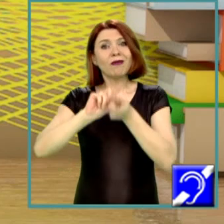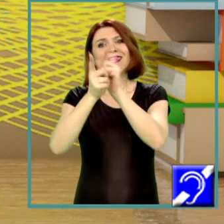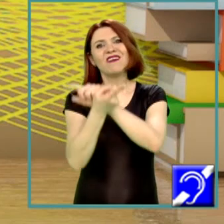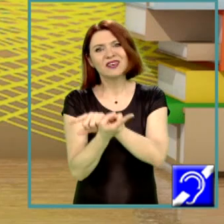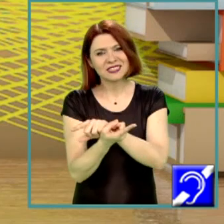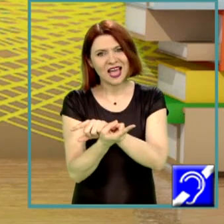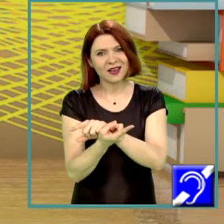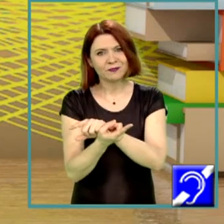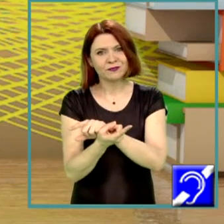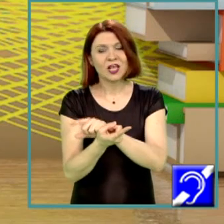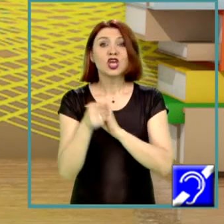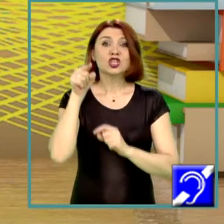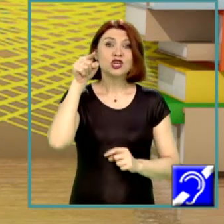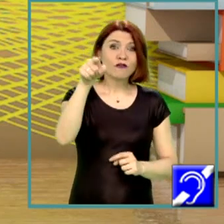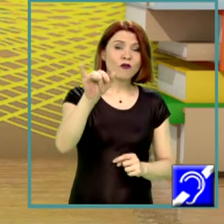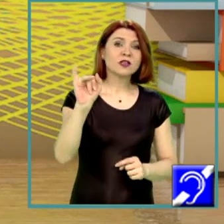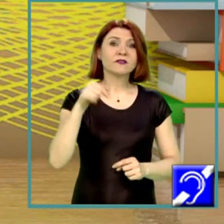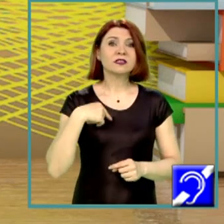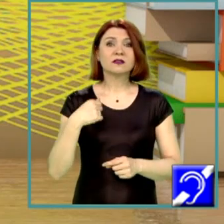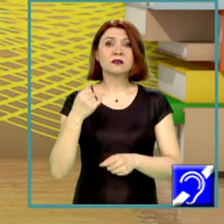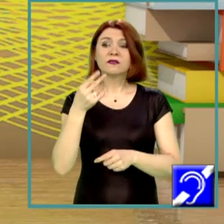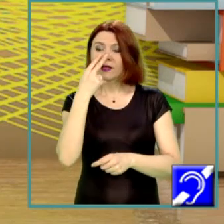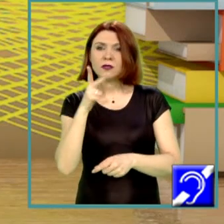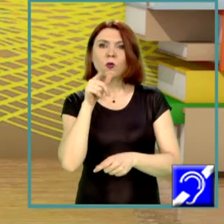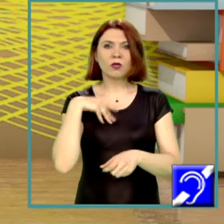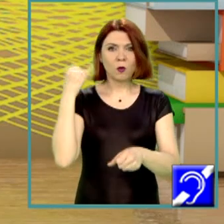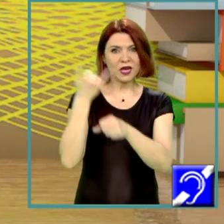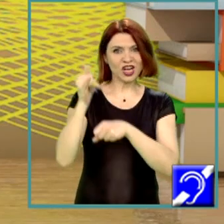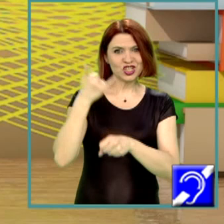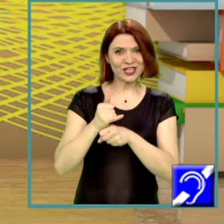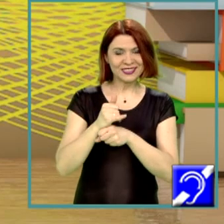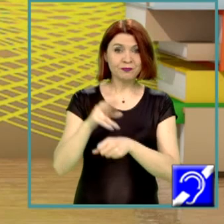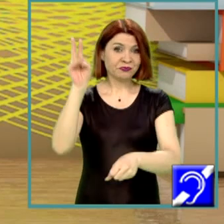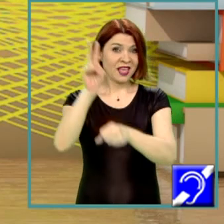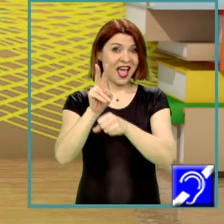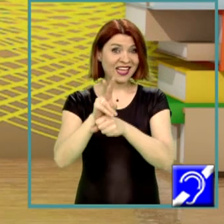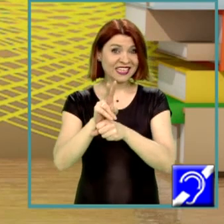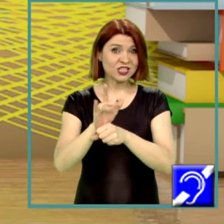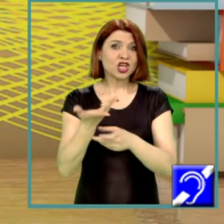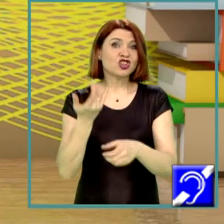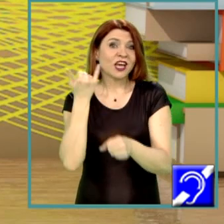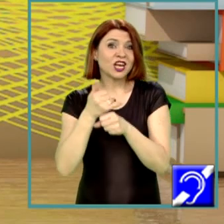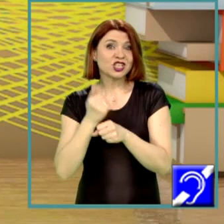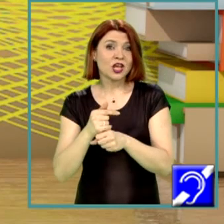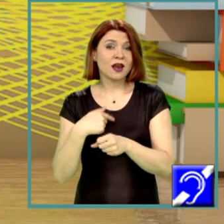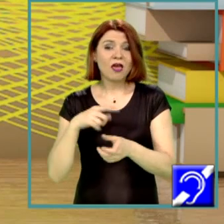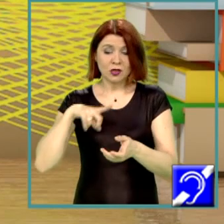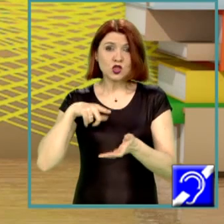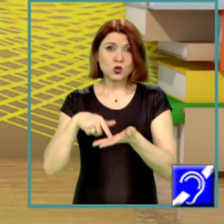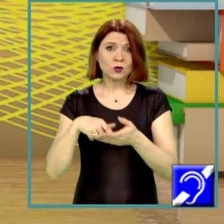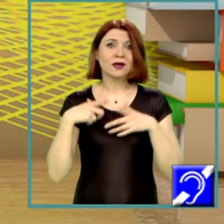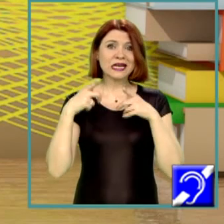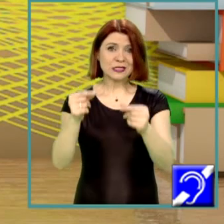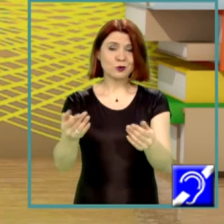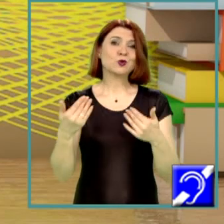de roluri și să fiți voi cei care mă corectați pe mine atenție Așadar la ce greșeli sau strecurat